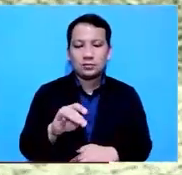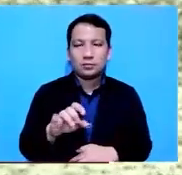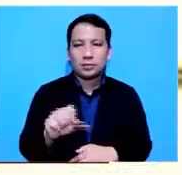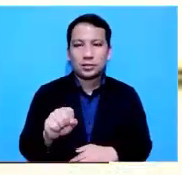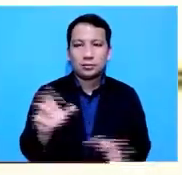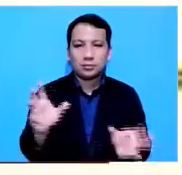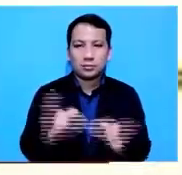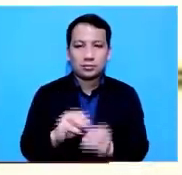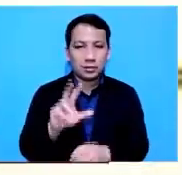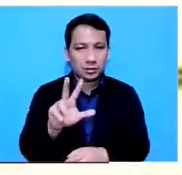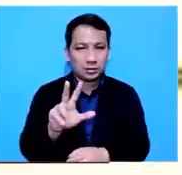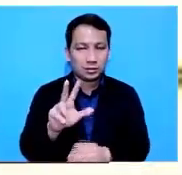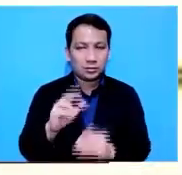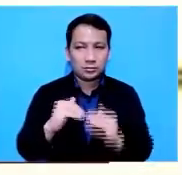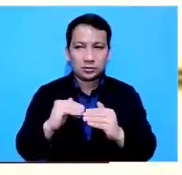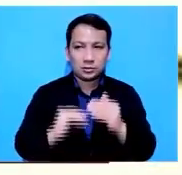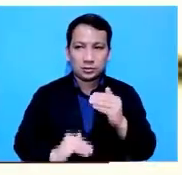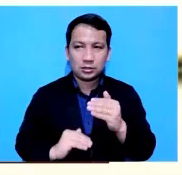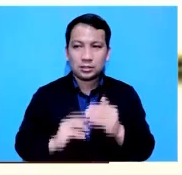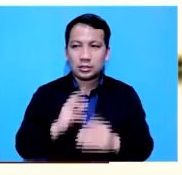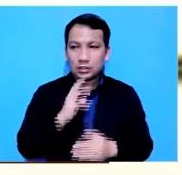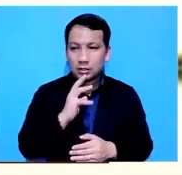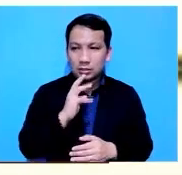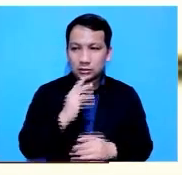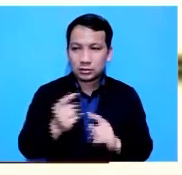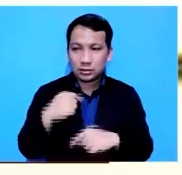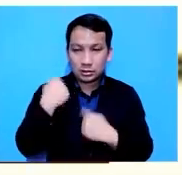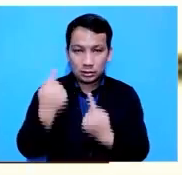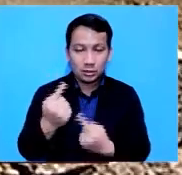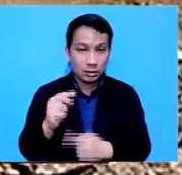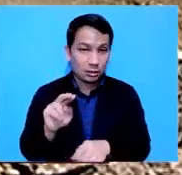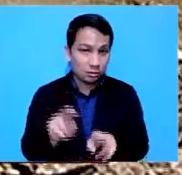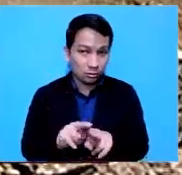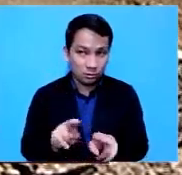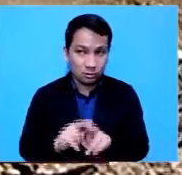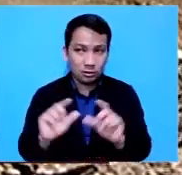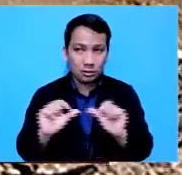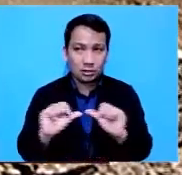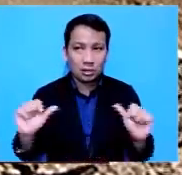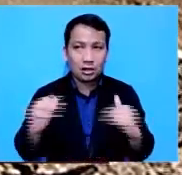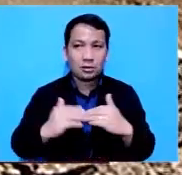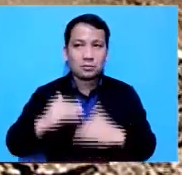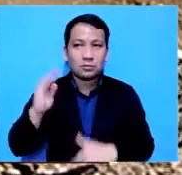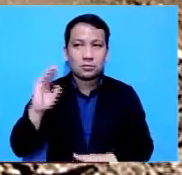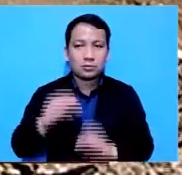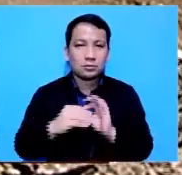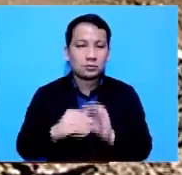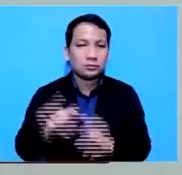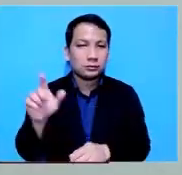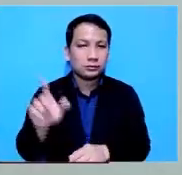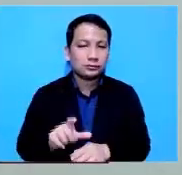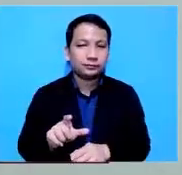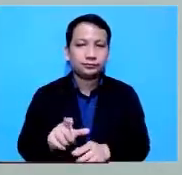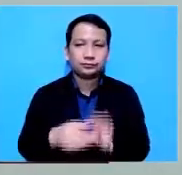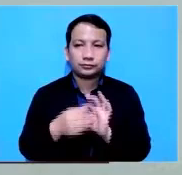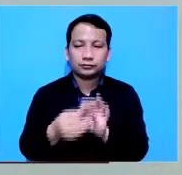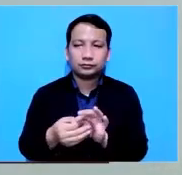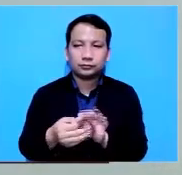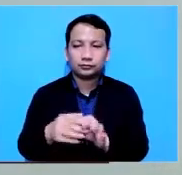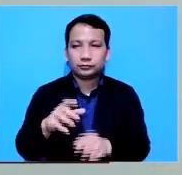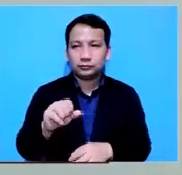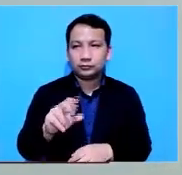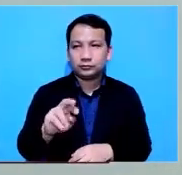meters na ang ibinagsak ng tubig mula sa normal water level. Malaki rin ang ibinaba ng antas ng tubig sa San Roque Dam na